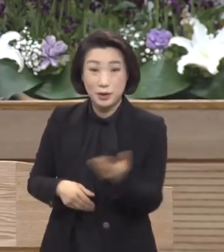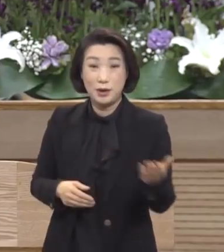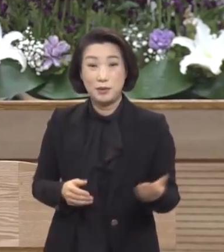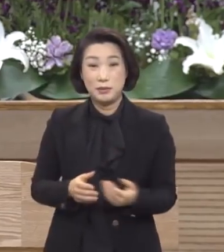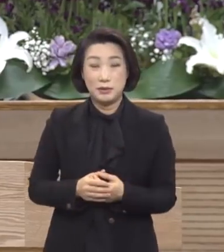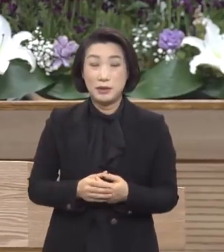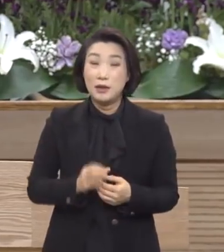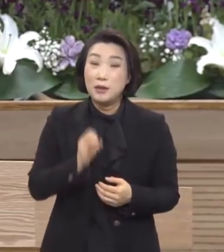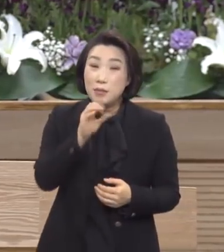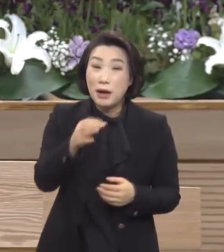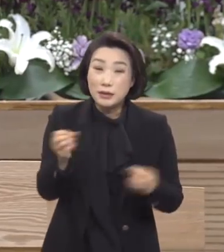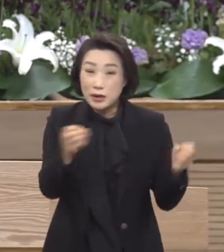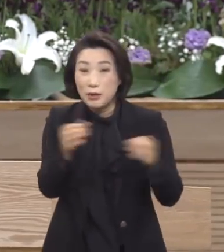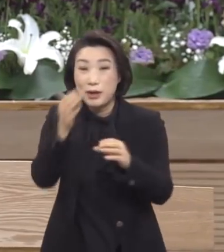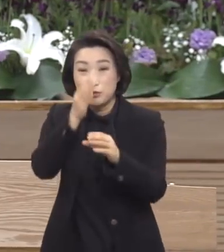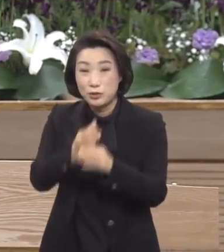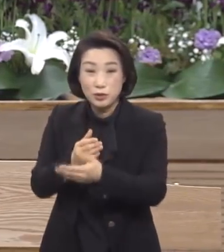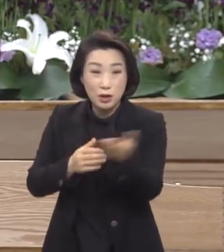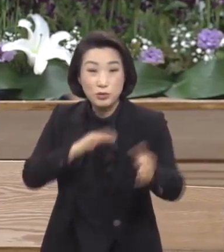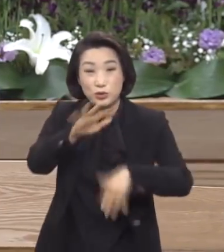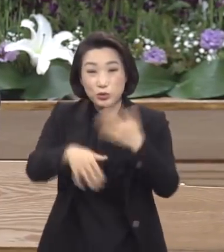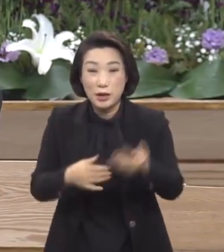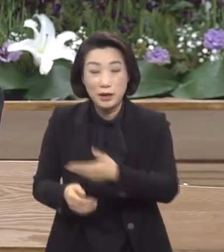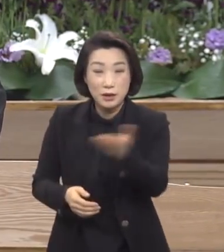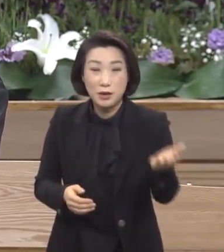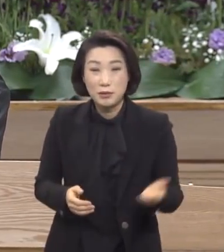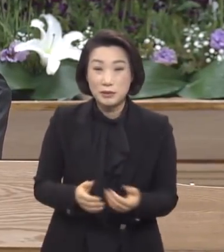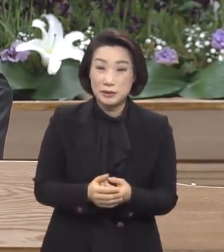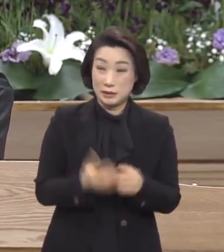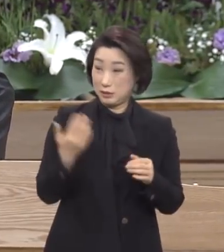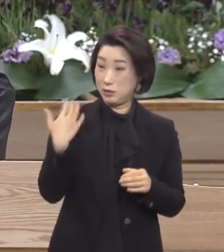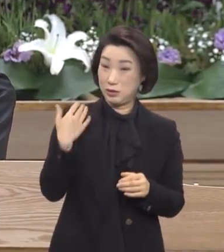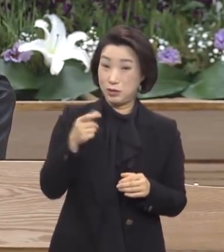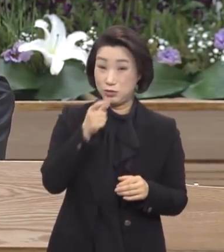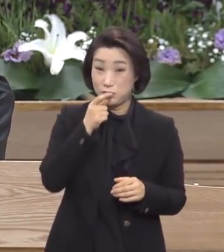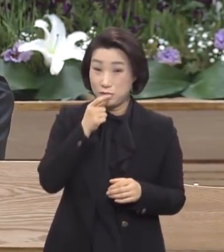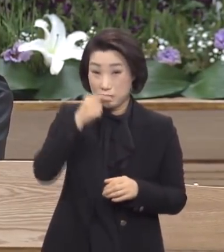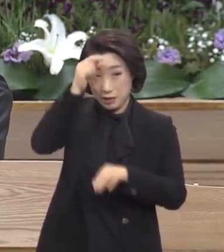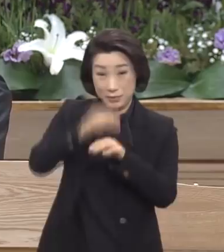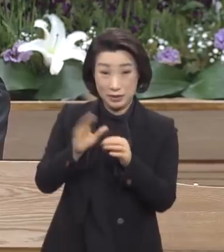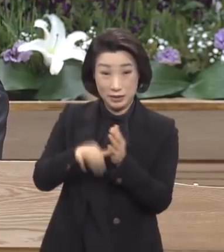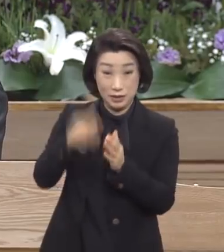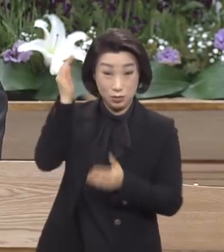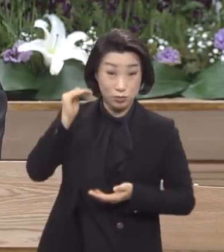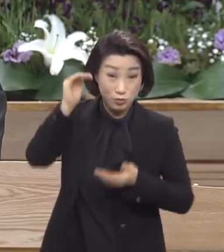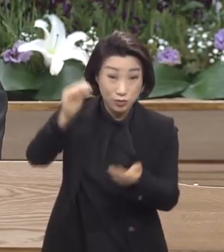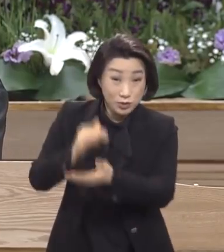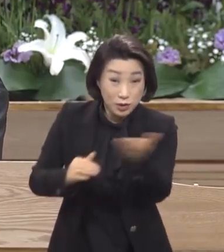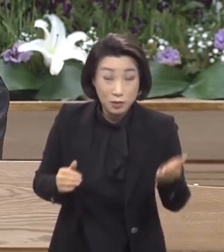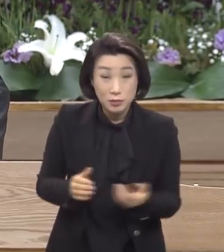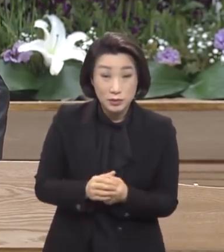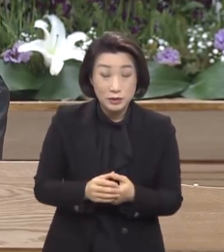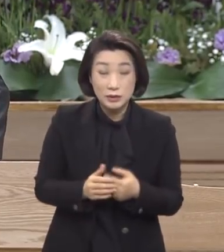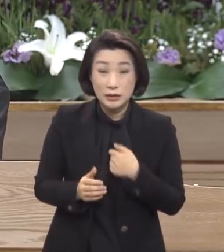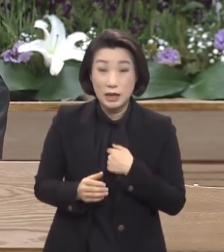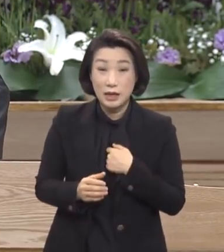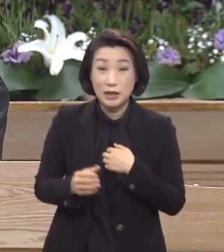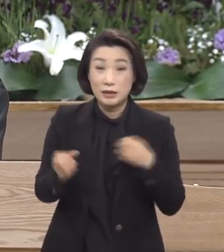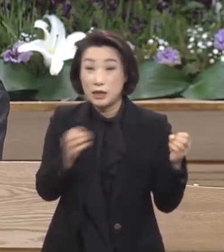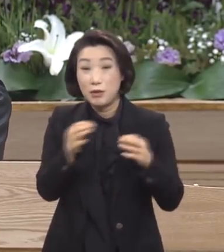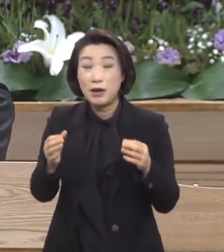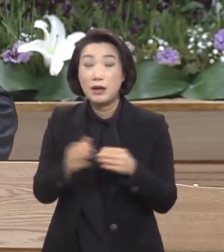여러분의 언어 속에 지난 3일날도 말했지만 얼마나 거룩한 말이